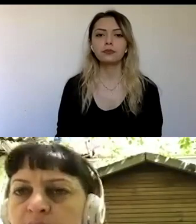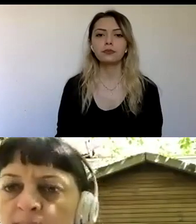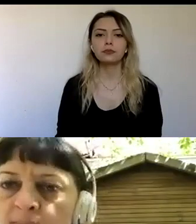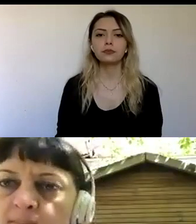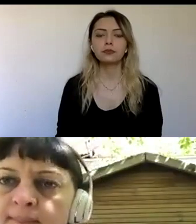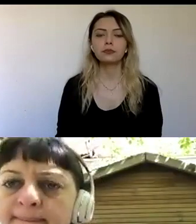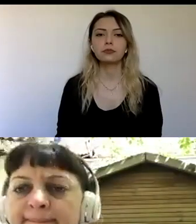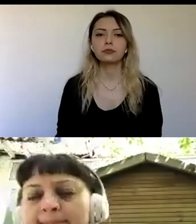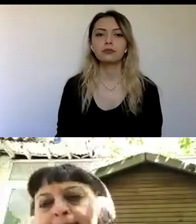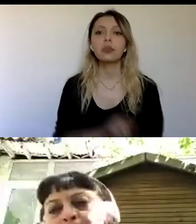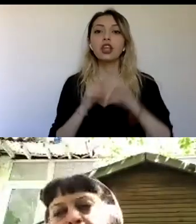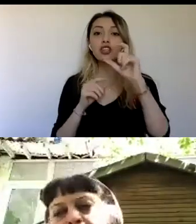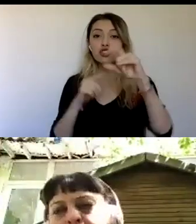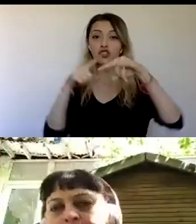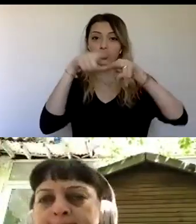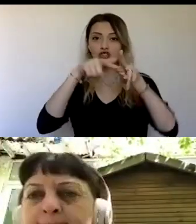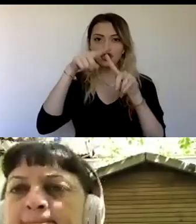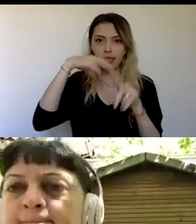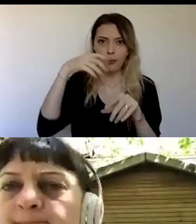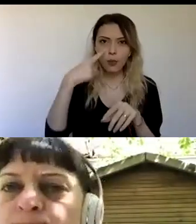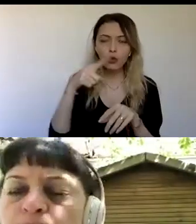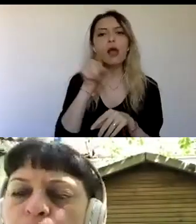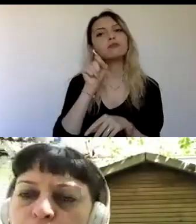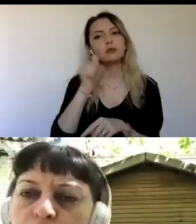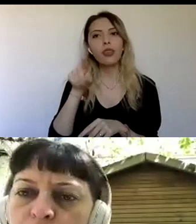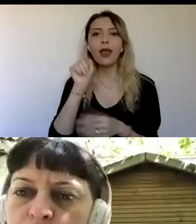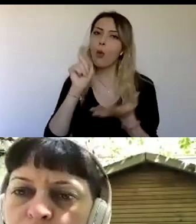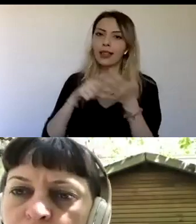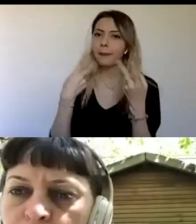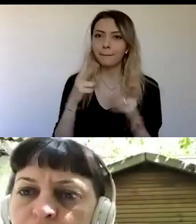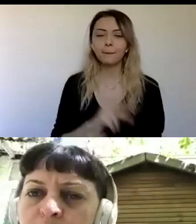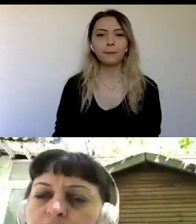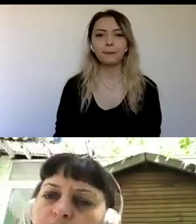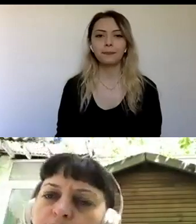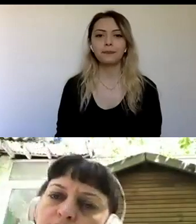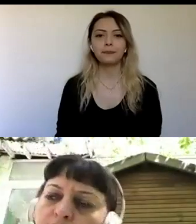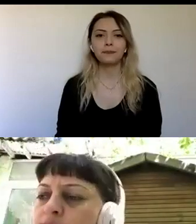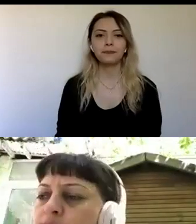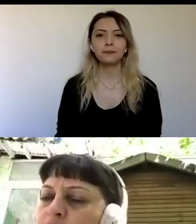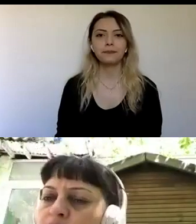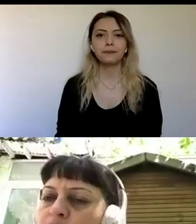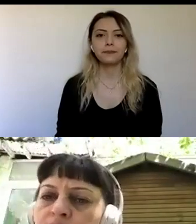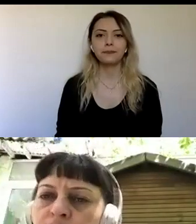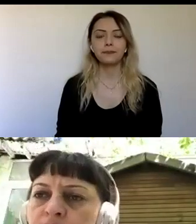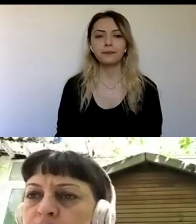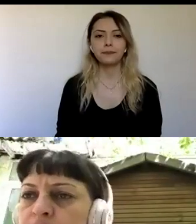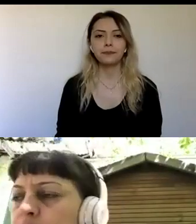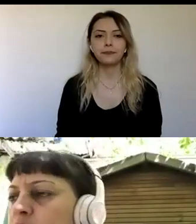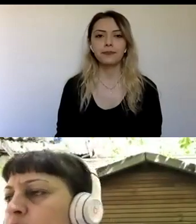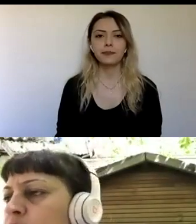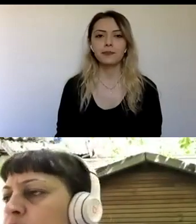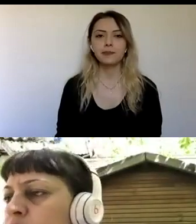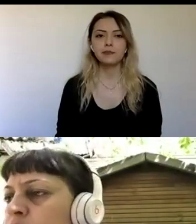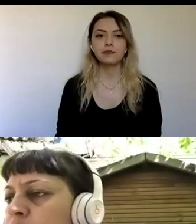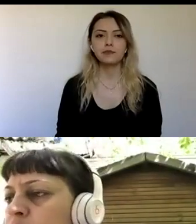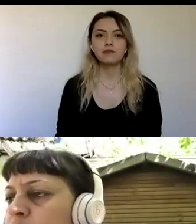search aslında bu yaptığımız şeylerin daha kapsamlı hali gibi düşünebilirsiniz. Bir